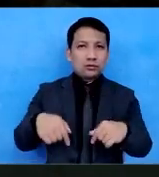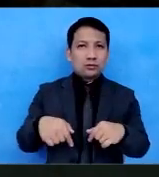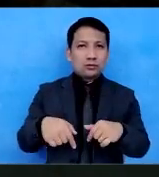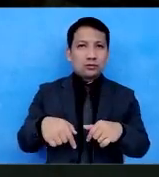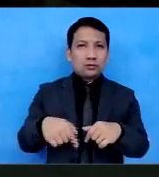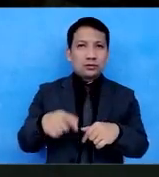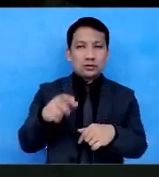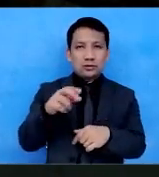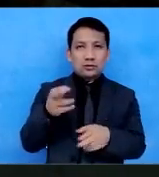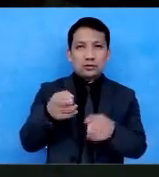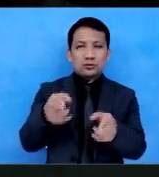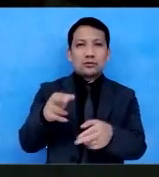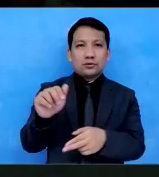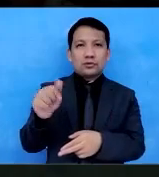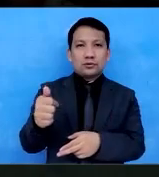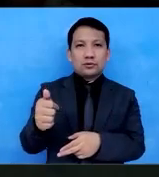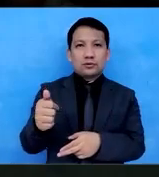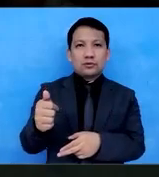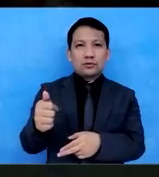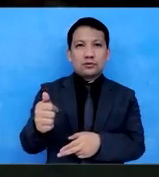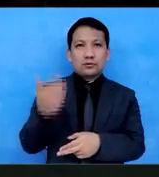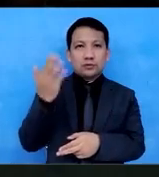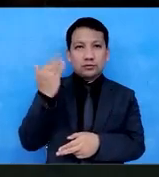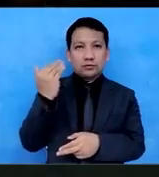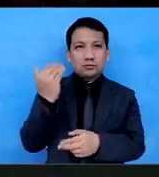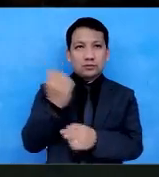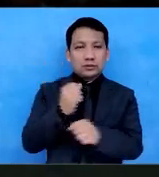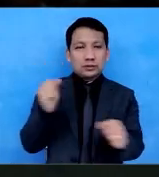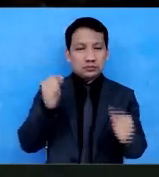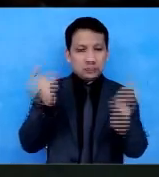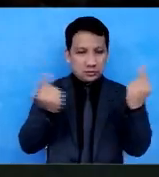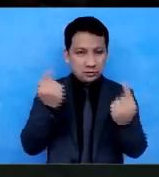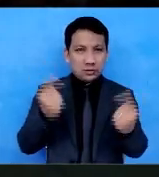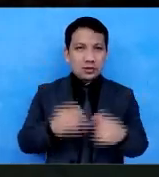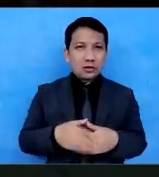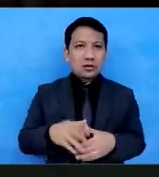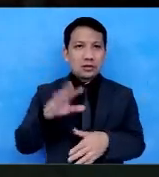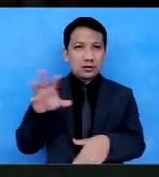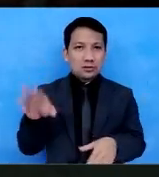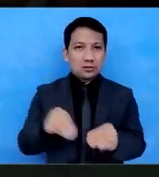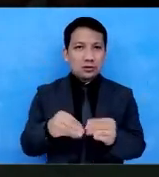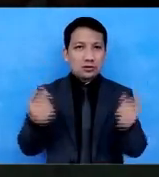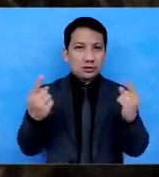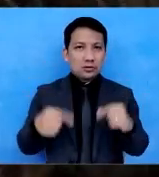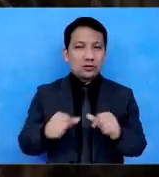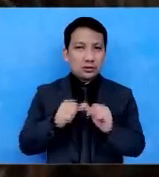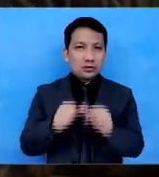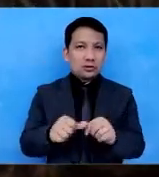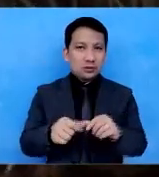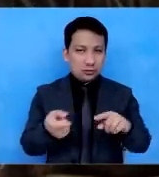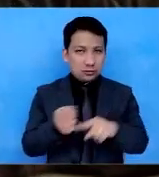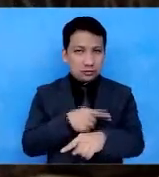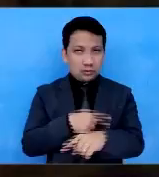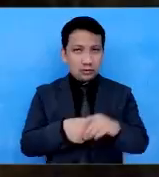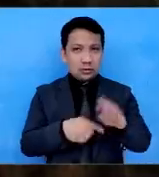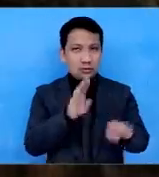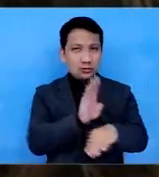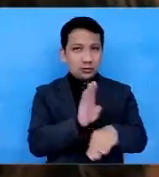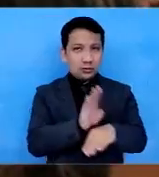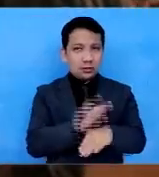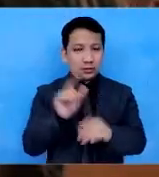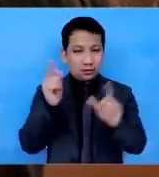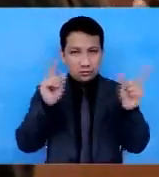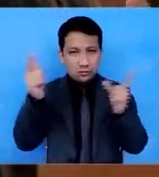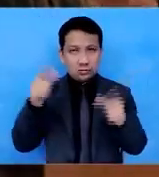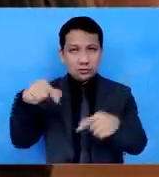10 dahil because of some security concerns. Yes, ganito kasi nangyari yan. No? Mula Baclaran, Luneta,